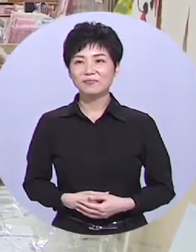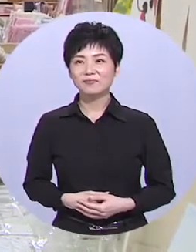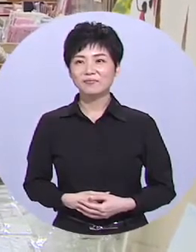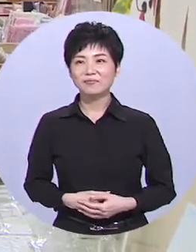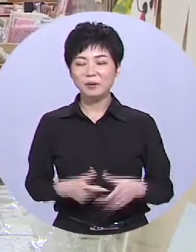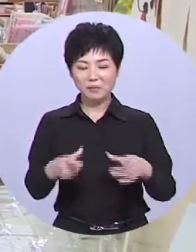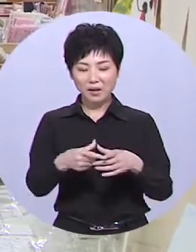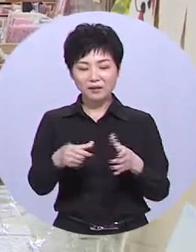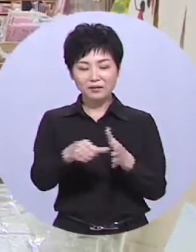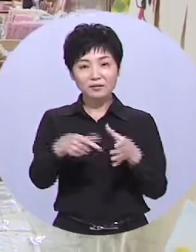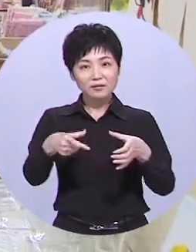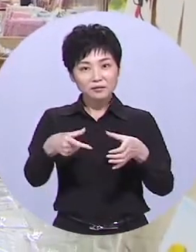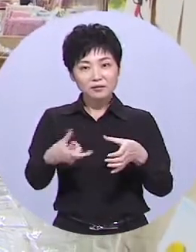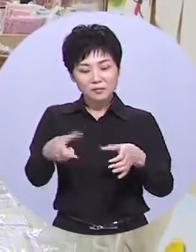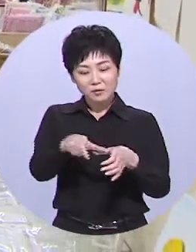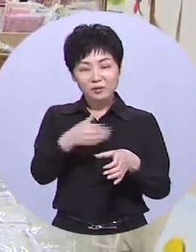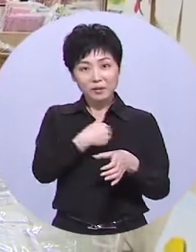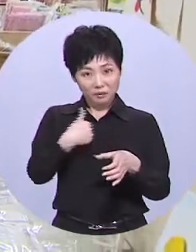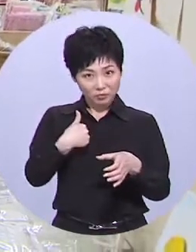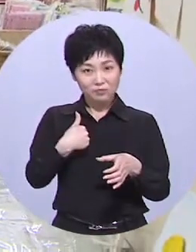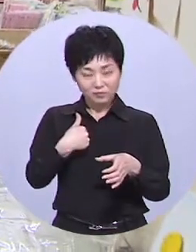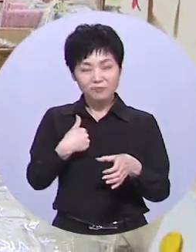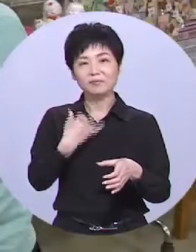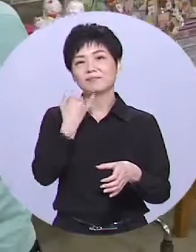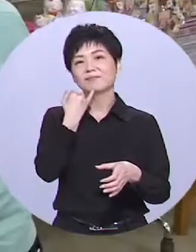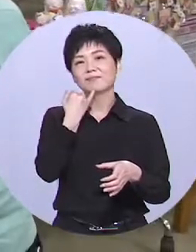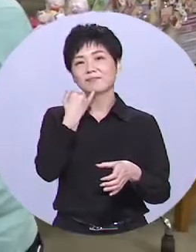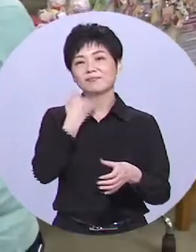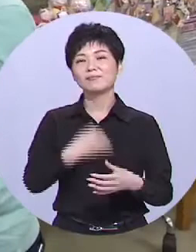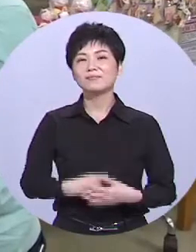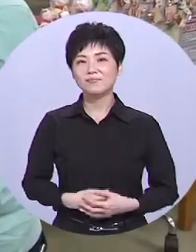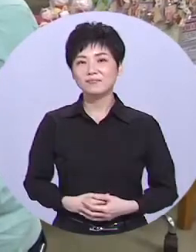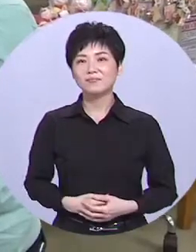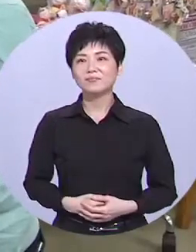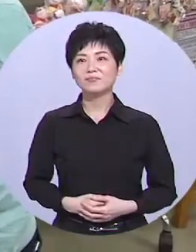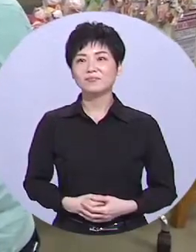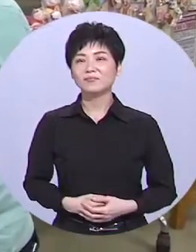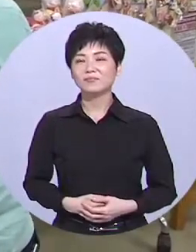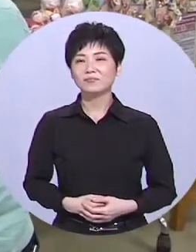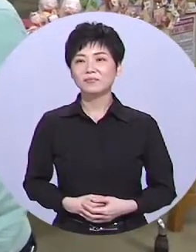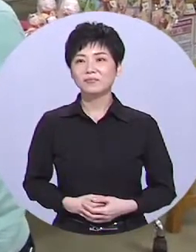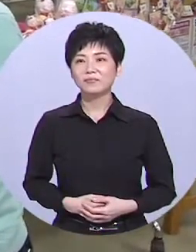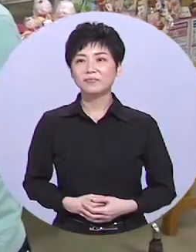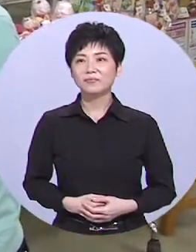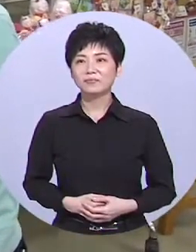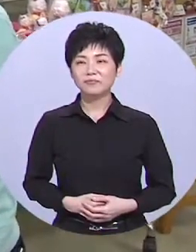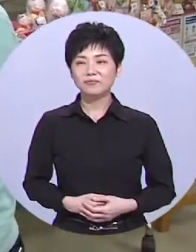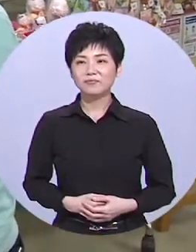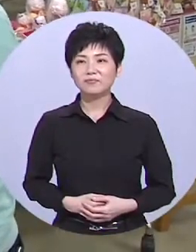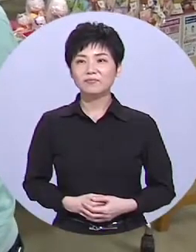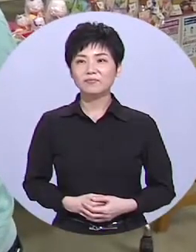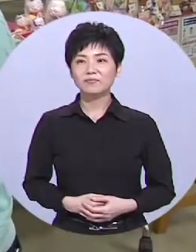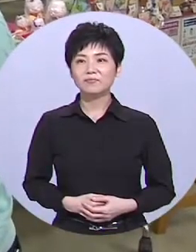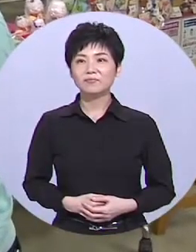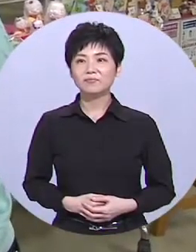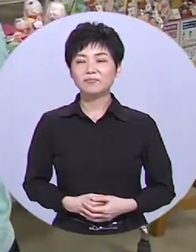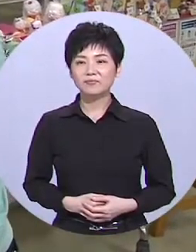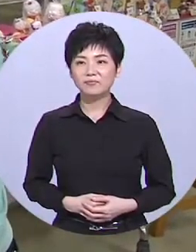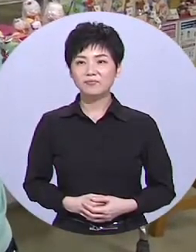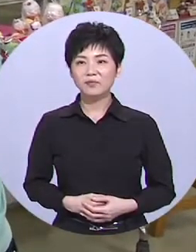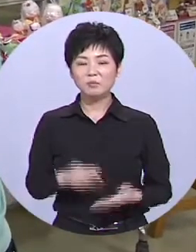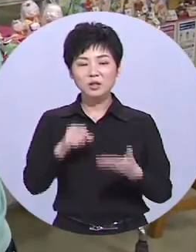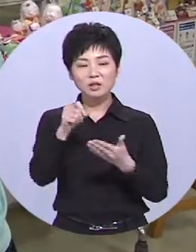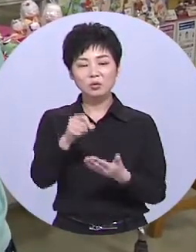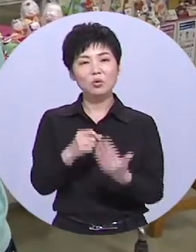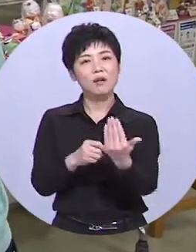れたりも、 はい、できます。 できるんですか？ はい、大丈夫です。 じゃあこれはぜひ入れたいな、はい。じゃあ、 そのプレゼントしたい方が、 はい、